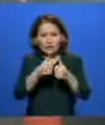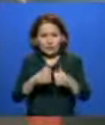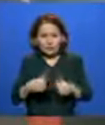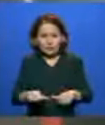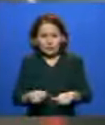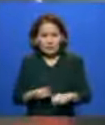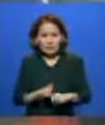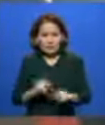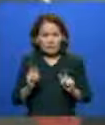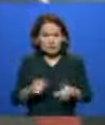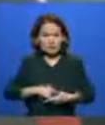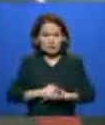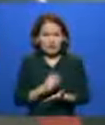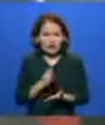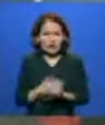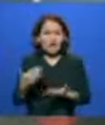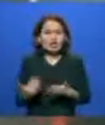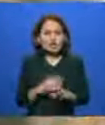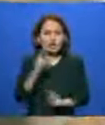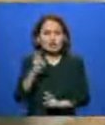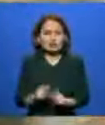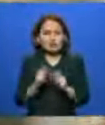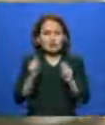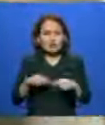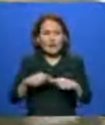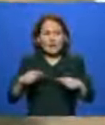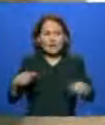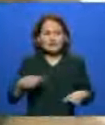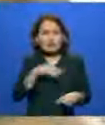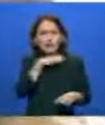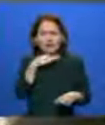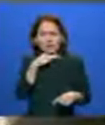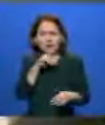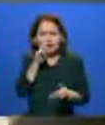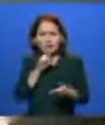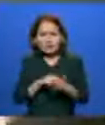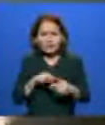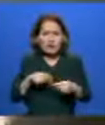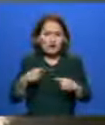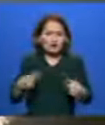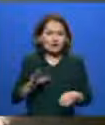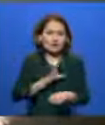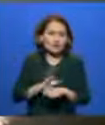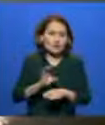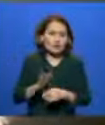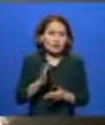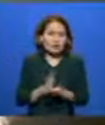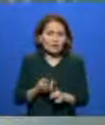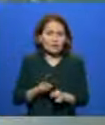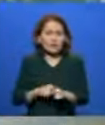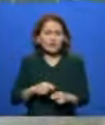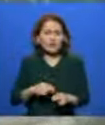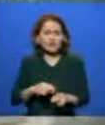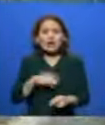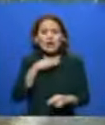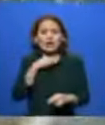дейді басшылары. Жаңа цех ашылғаннан кейін өнімнің түрлері көбейеді. Бұрын бройлер тұтастай дайындалса, енді бөлшектеліп, іш құрылысына